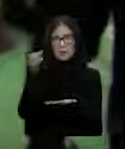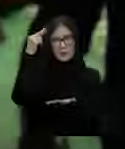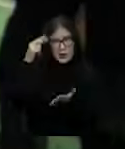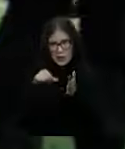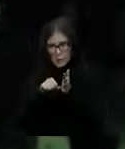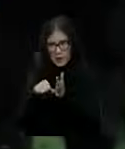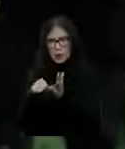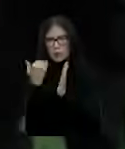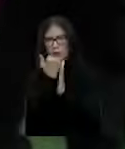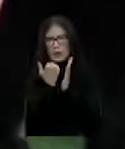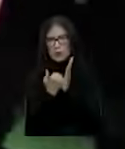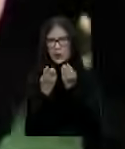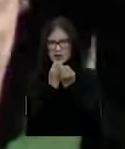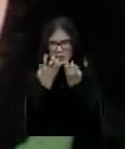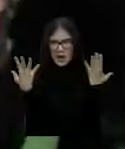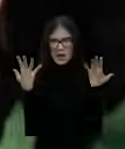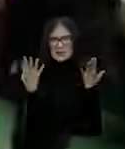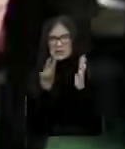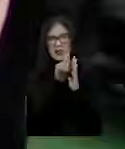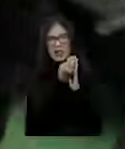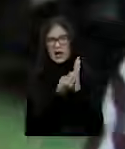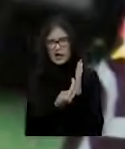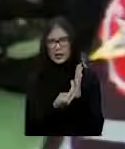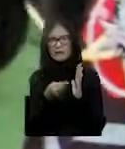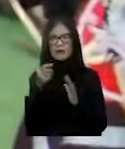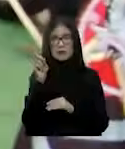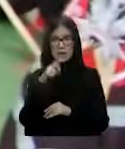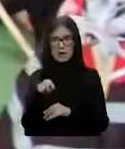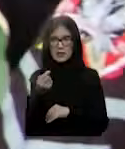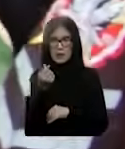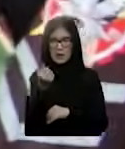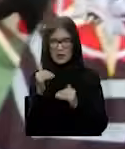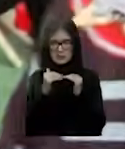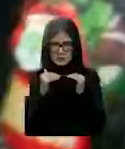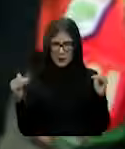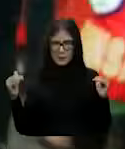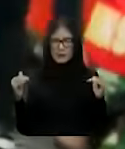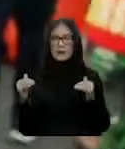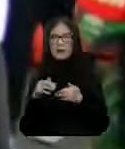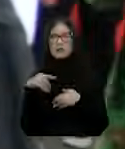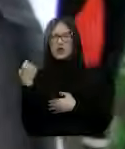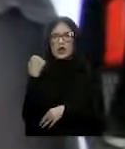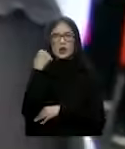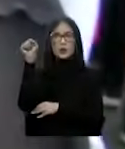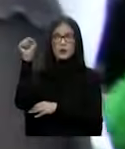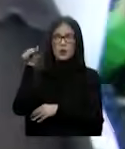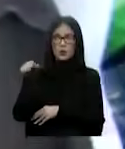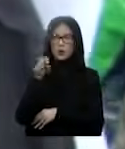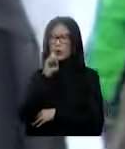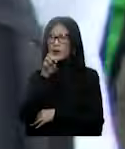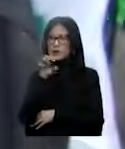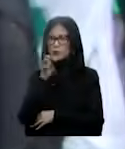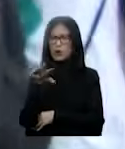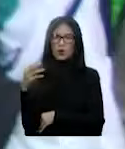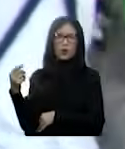yang jelas agar tarif ojek online lebih manusiawi. Unjuk rasa mendapat respon Wamen Kominfo yang meminta